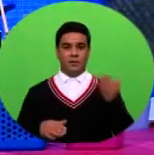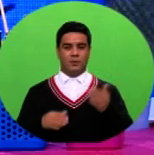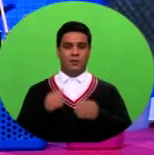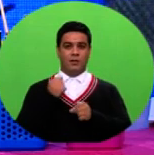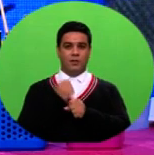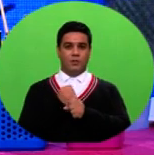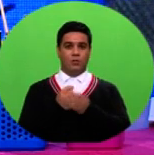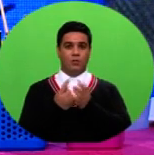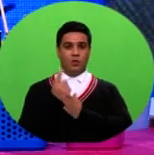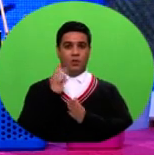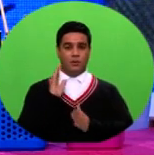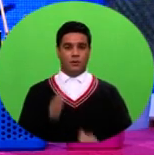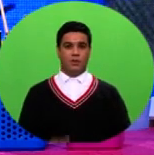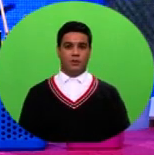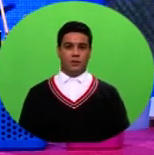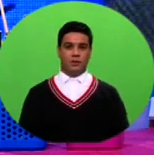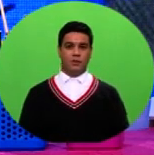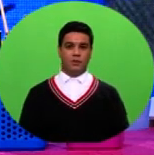tarafdan